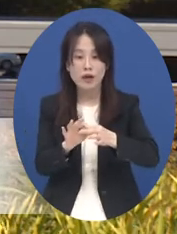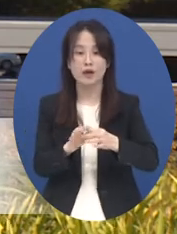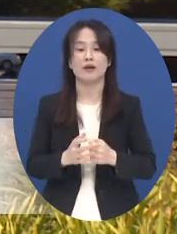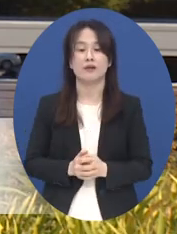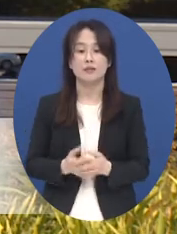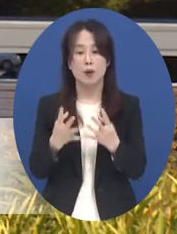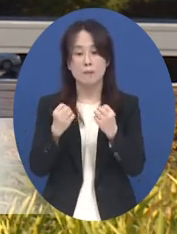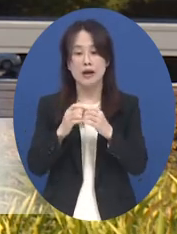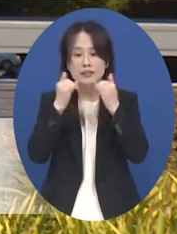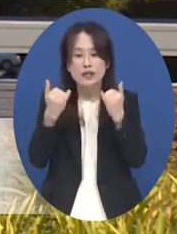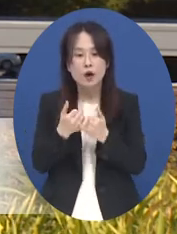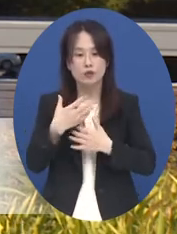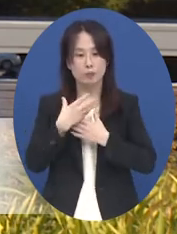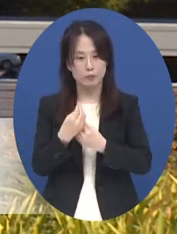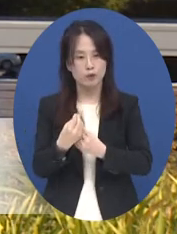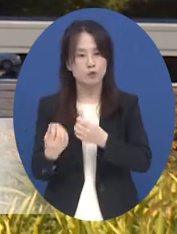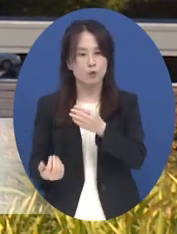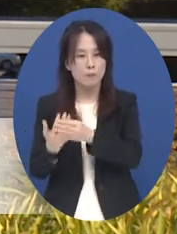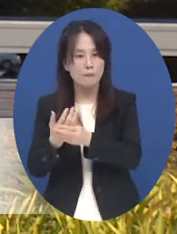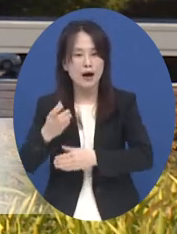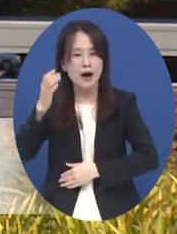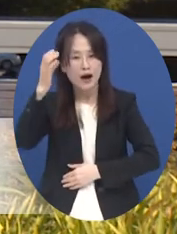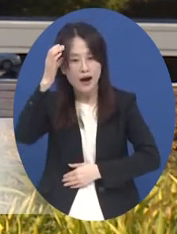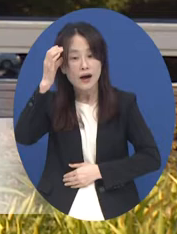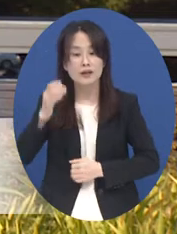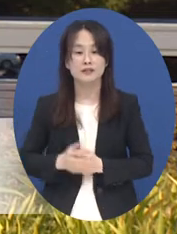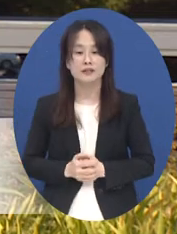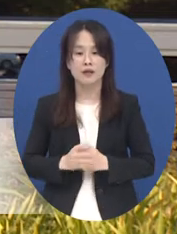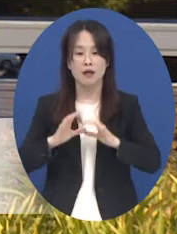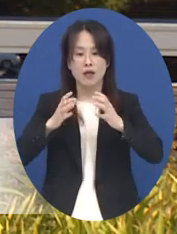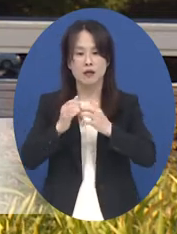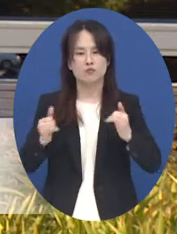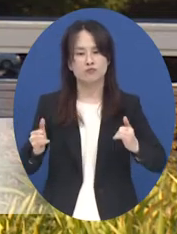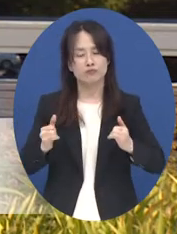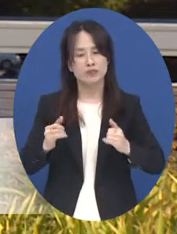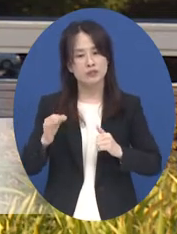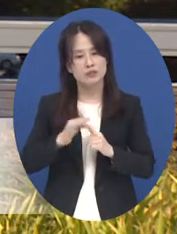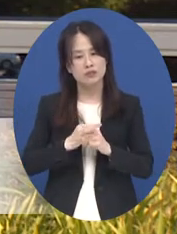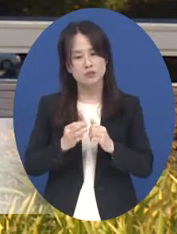연계를 통해서 많은 사회적 편익도 발생시킬 수 있을 것으로 보입니다. 물론